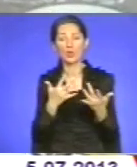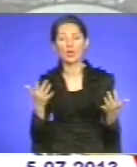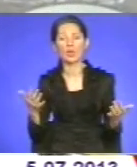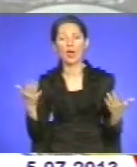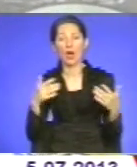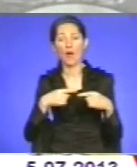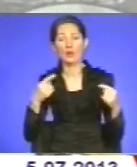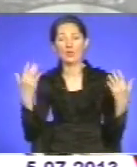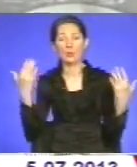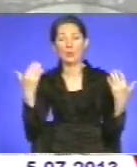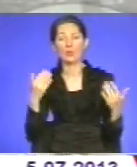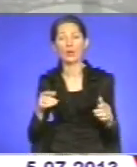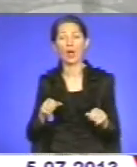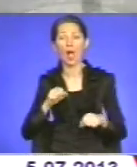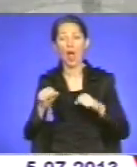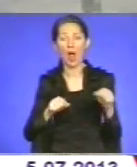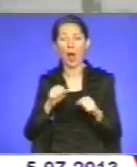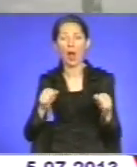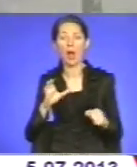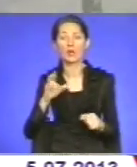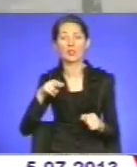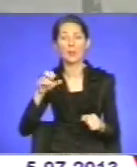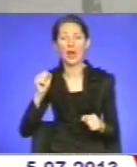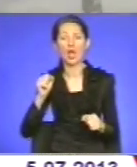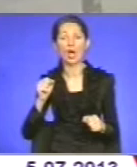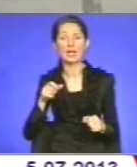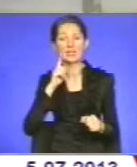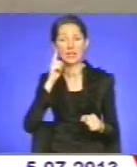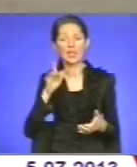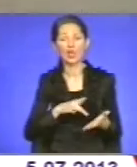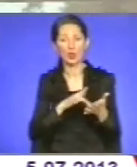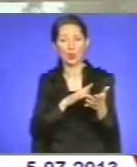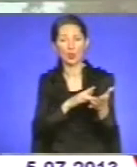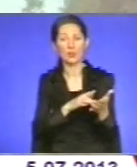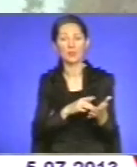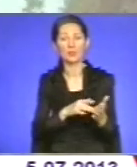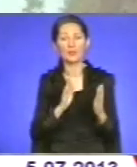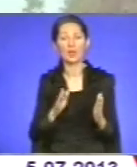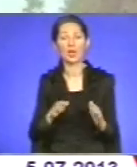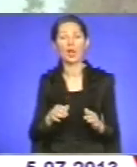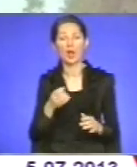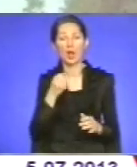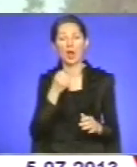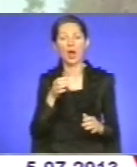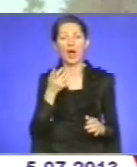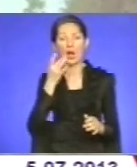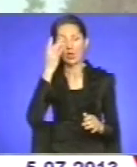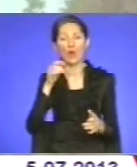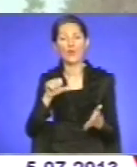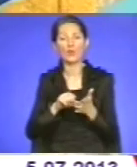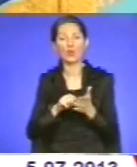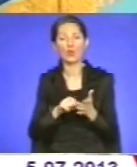спелеотуризму, дельтапланеризму, зеленого туризму. Лише за пляжно-купальний сезон берег Дністра відвідує майже 8 тисяч